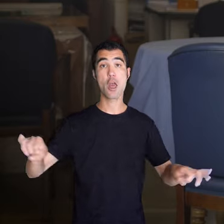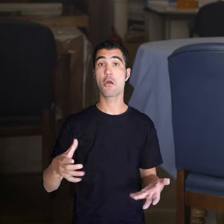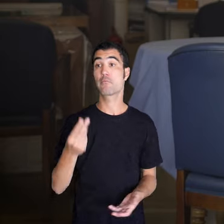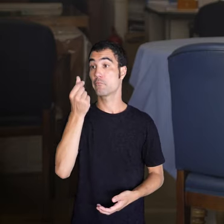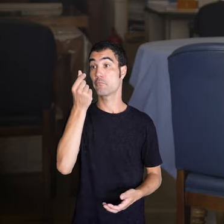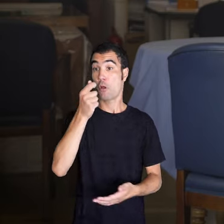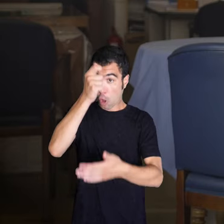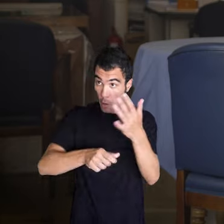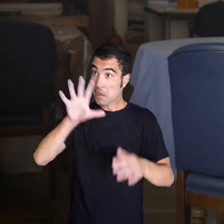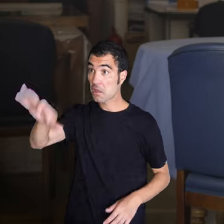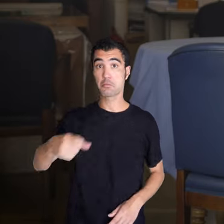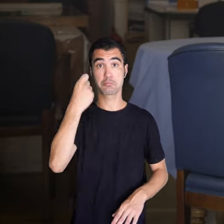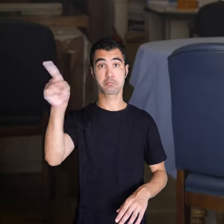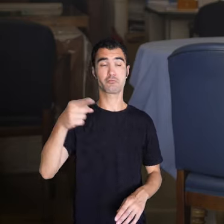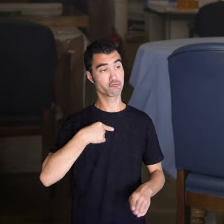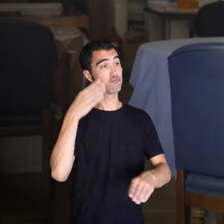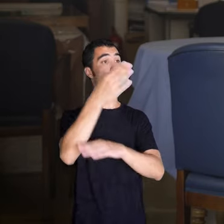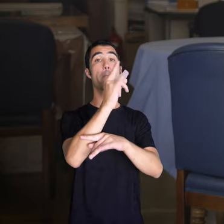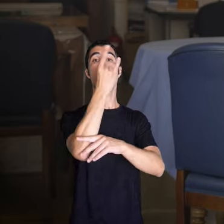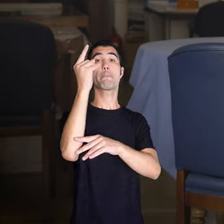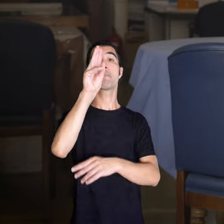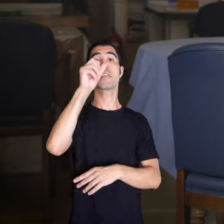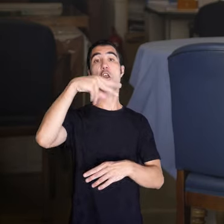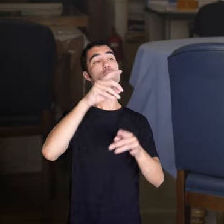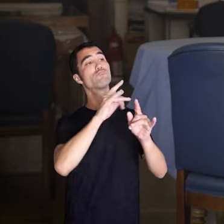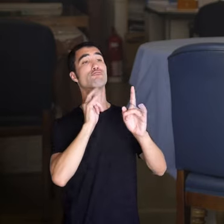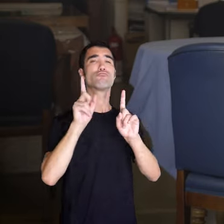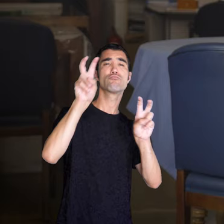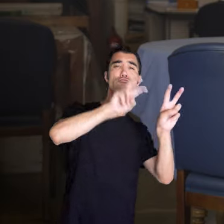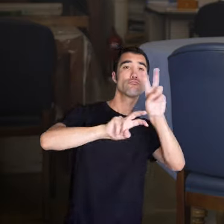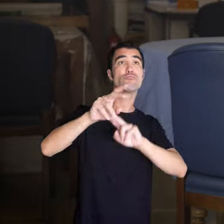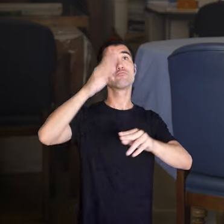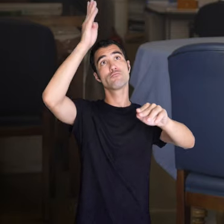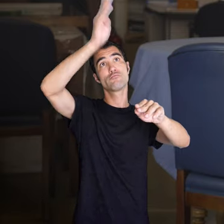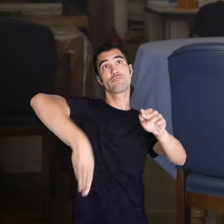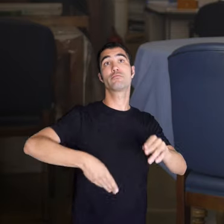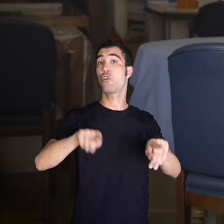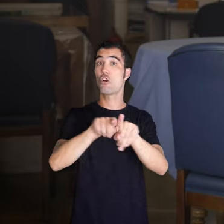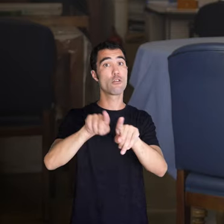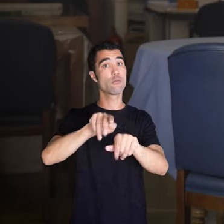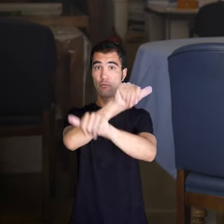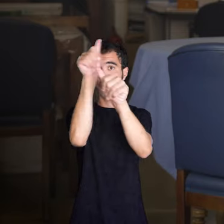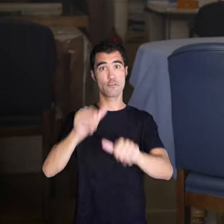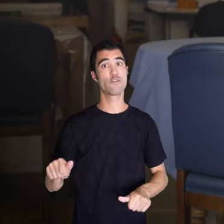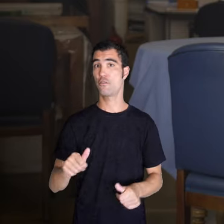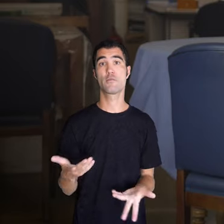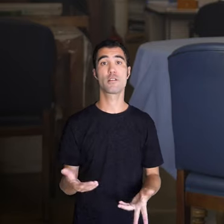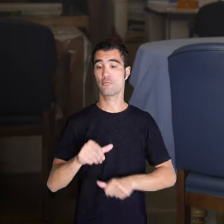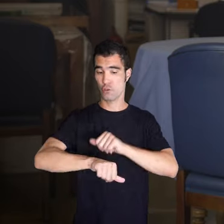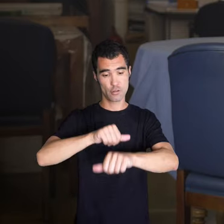no hi havia d'obres per comprar un palo, anàvem dins l'espinar i teníem un pi, i també fèiem el mateix ritual, i posàvem el